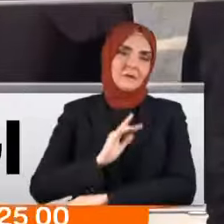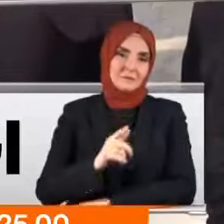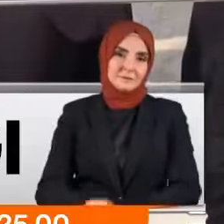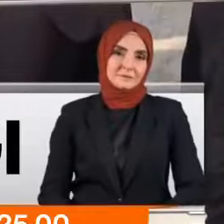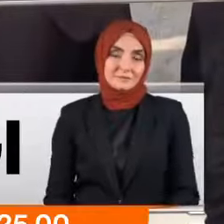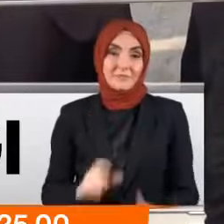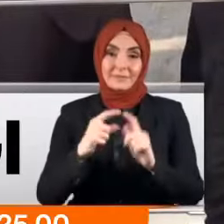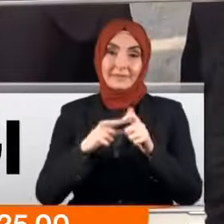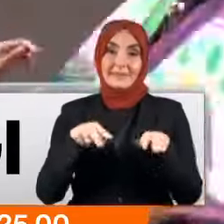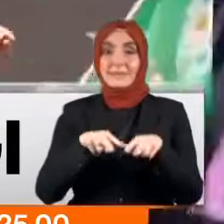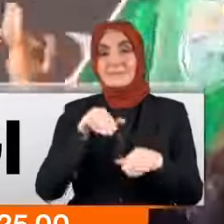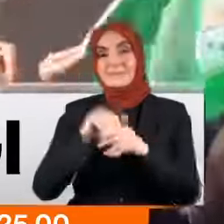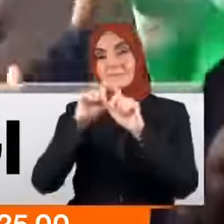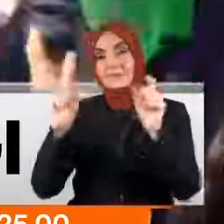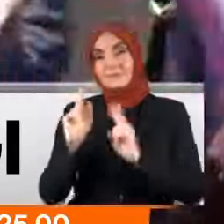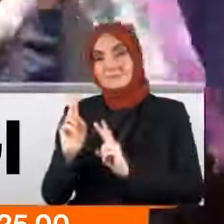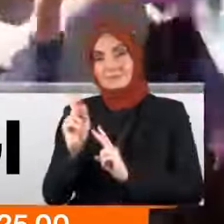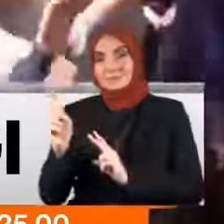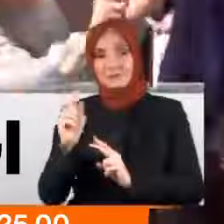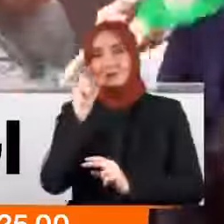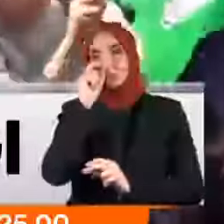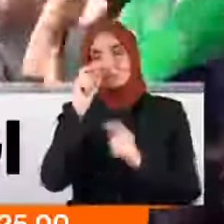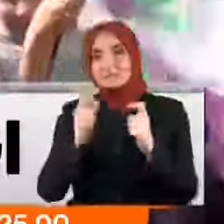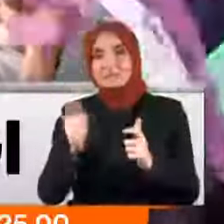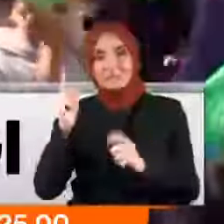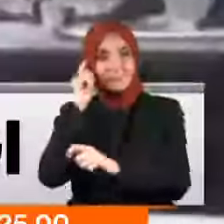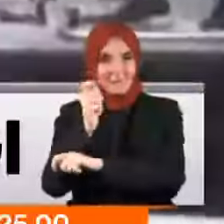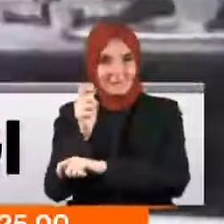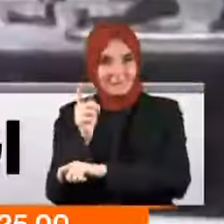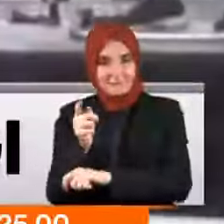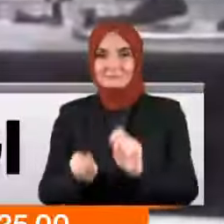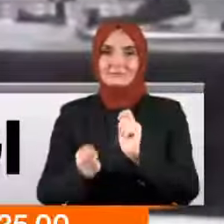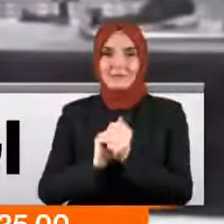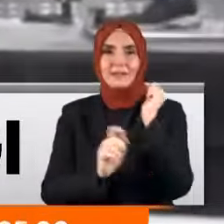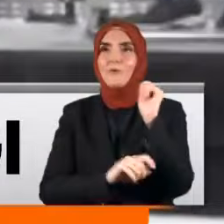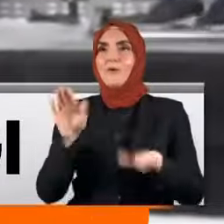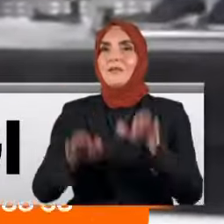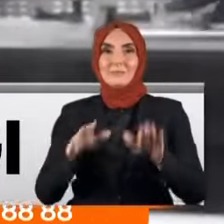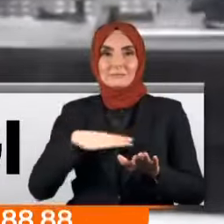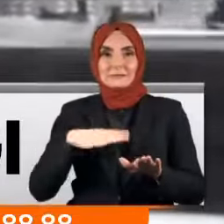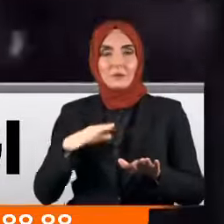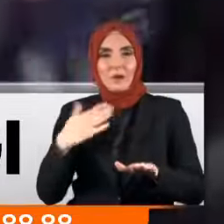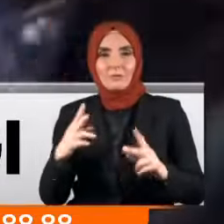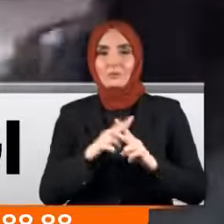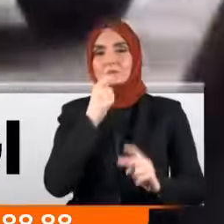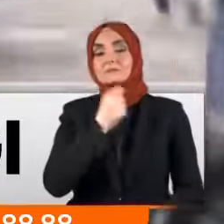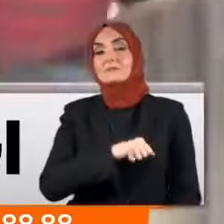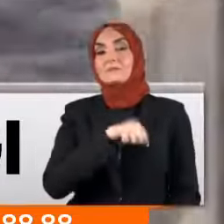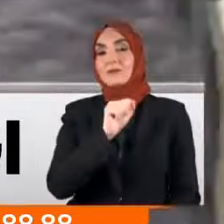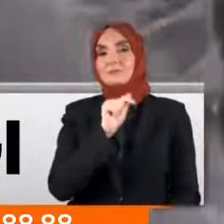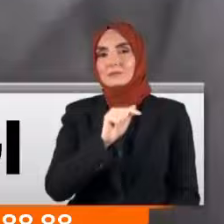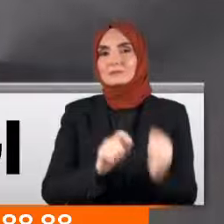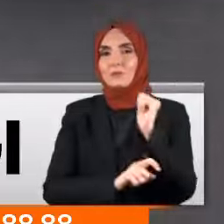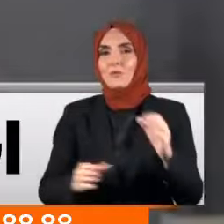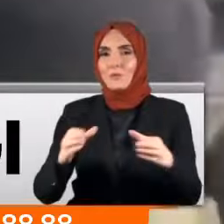DEM Parti'nin Şırnak mitingi de terör propagandasına döndürülmek istendi ancak polis izin vermedi. Terör örgütü lehine slogan